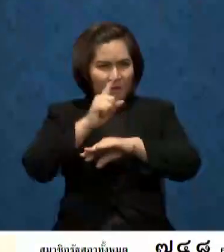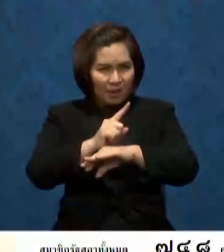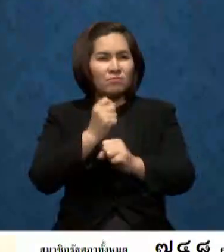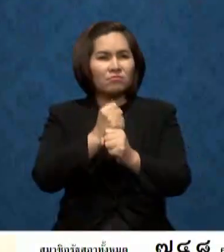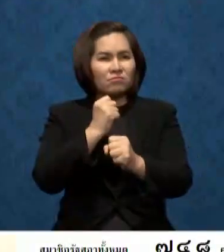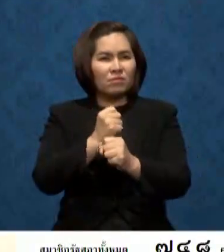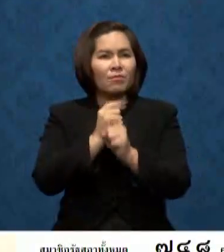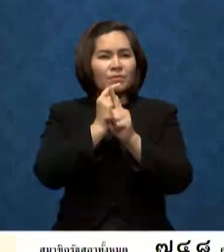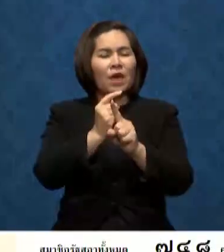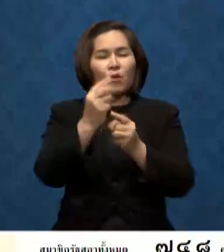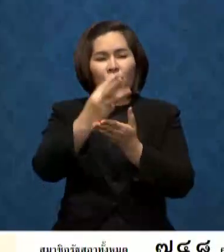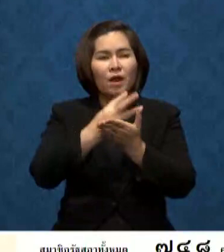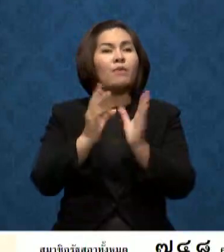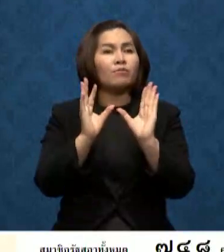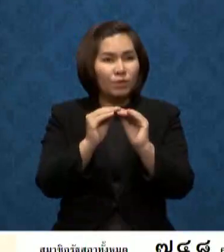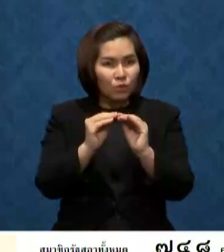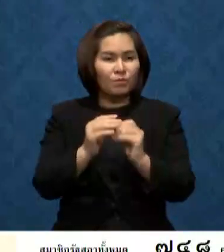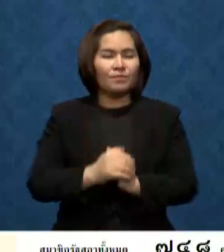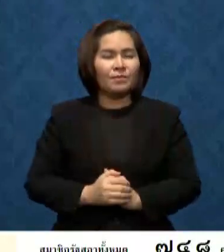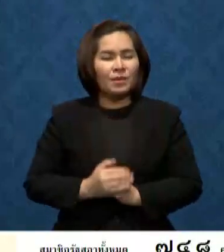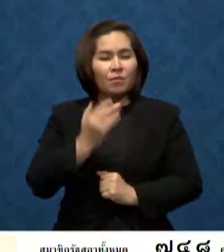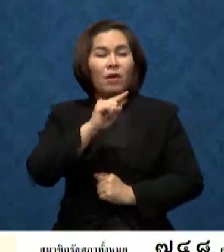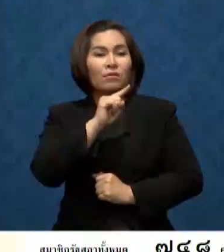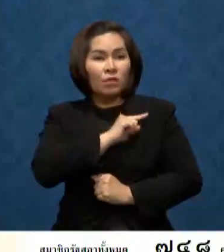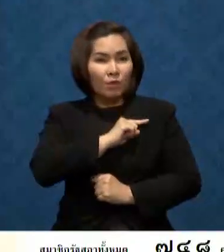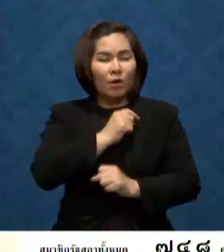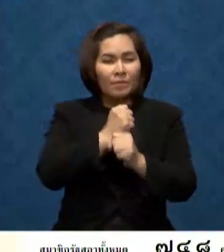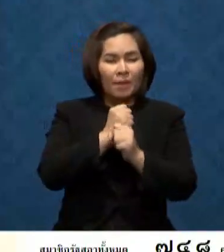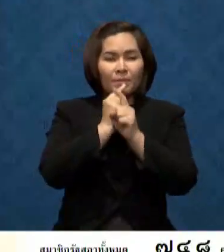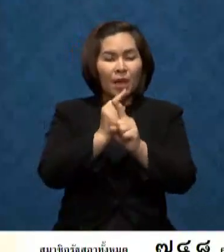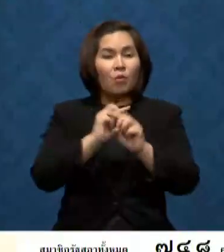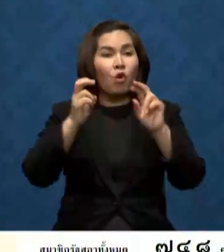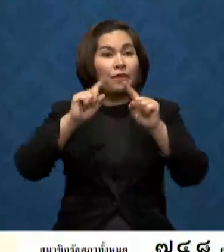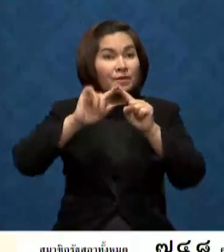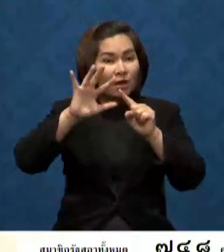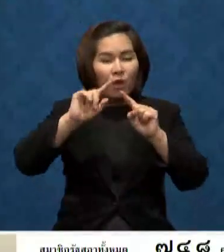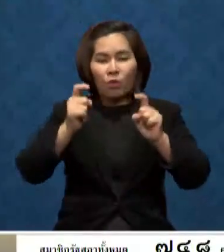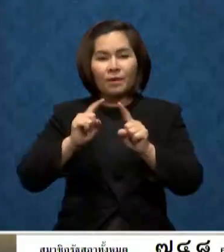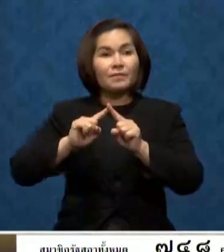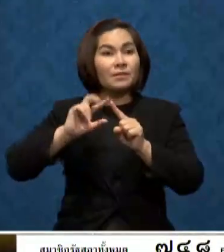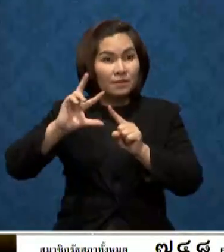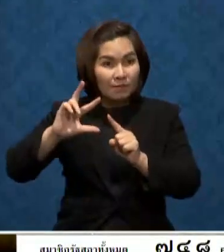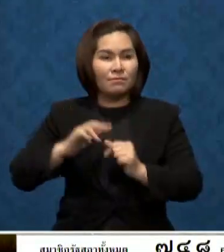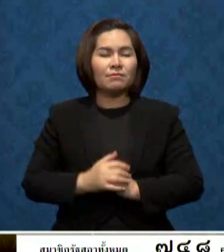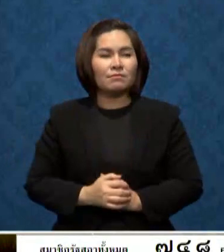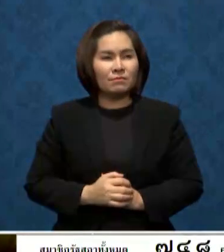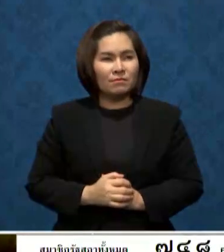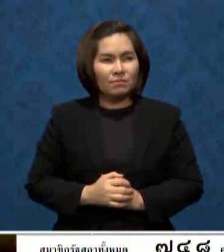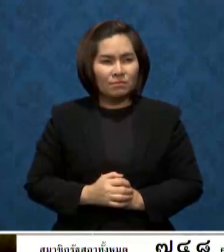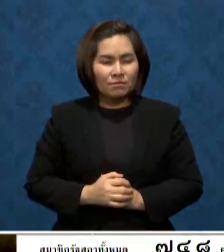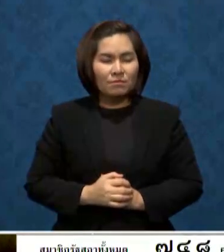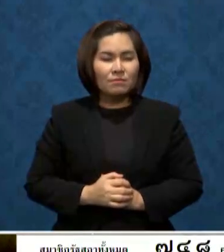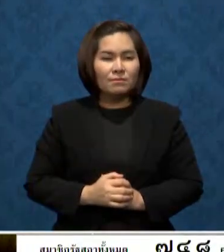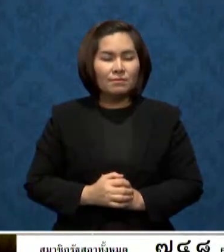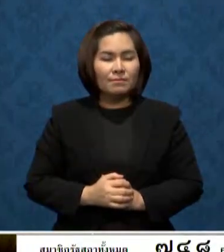ามระเบียบวาระการประชุมท่านประธานมีหน้าที่ควบคุมตามข้อ5วงเล็บ3โดยดังนี้ครับขออนุญา